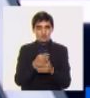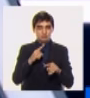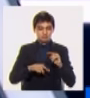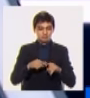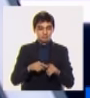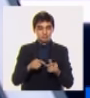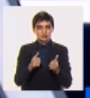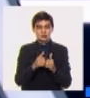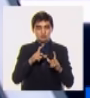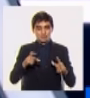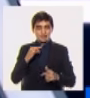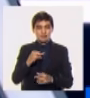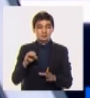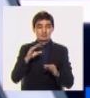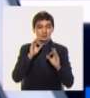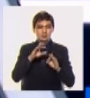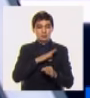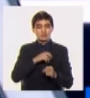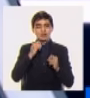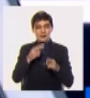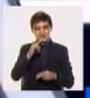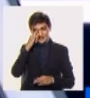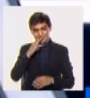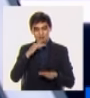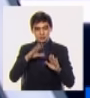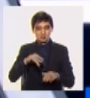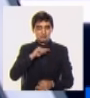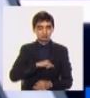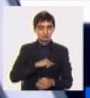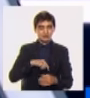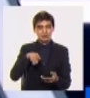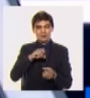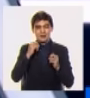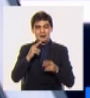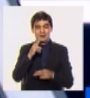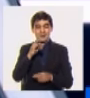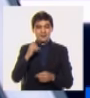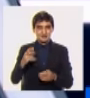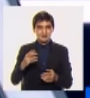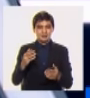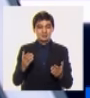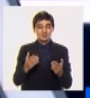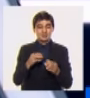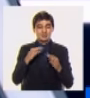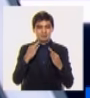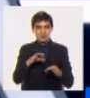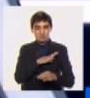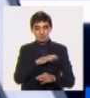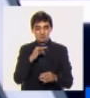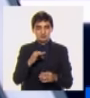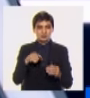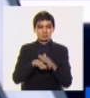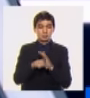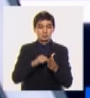наши корреспонденты рассказали о том как казахстанцы ведут себя после ослабления карантина и чем это может обернуться